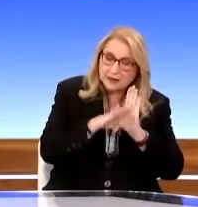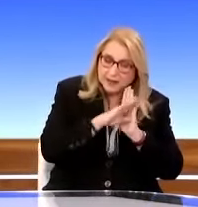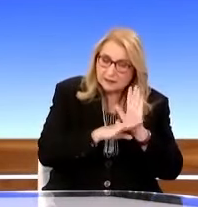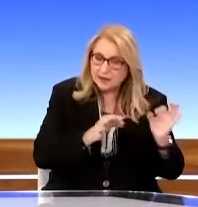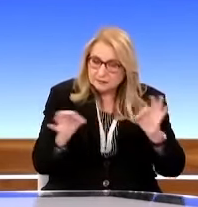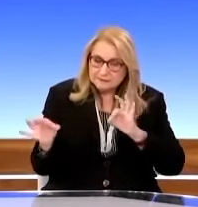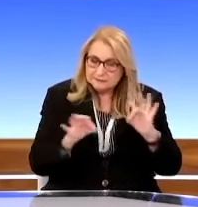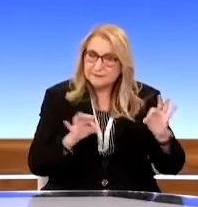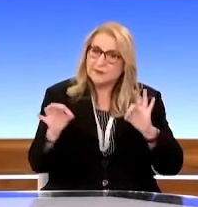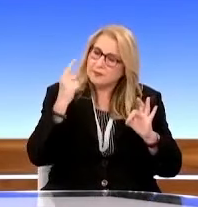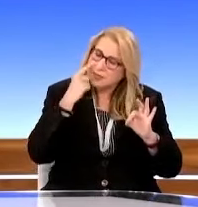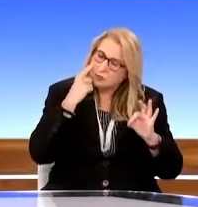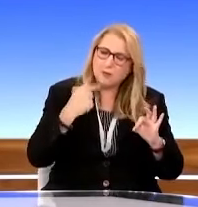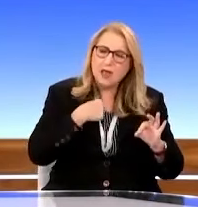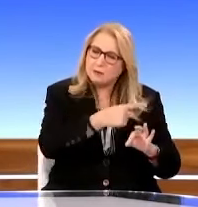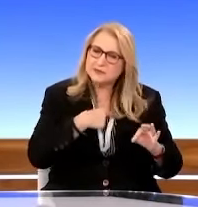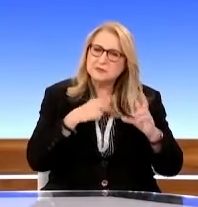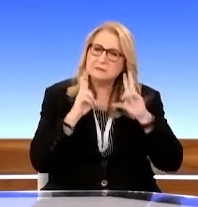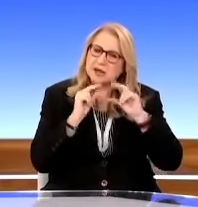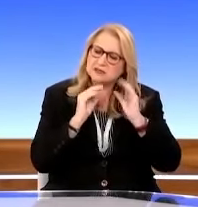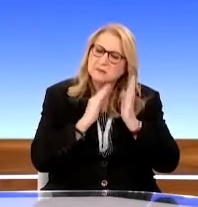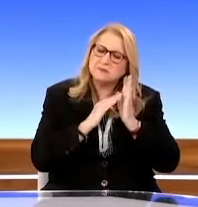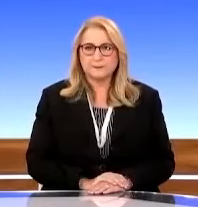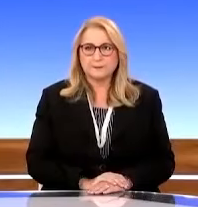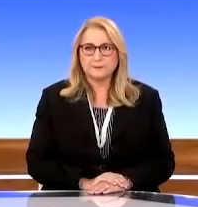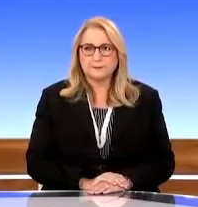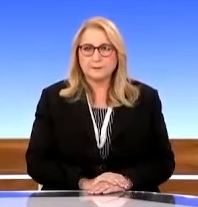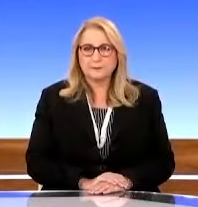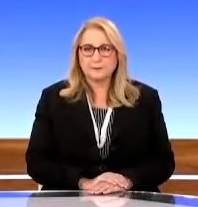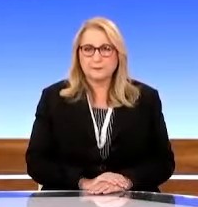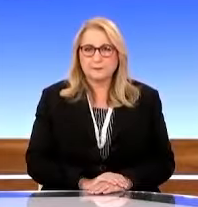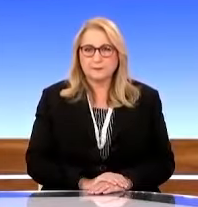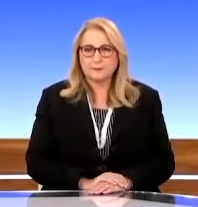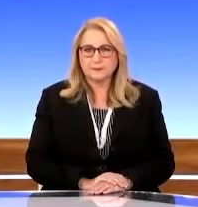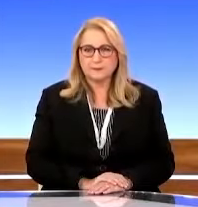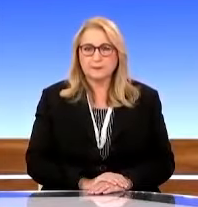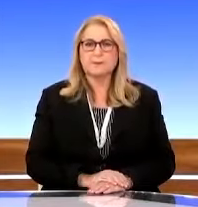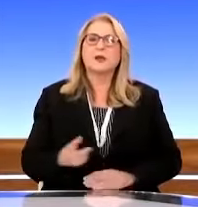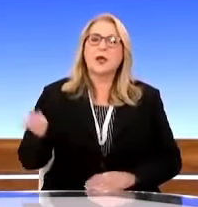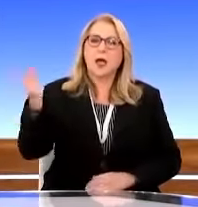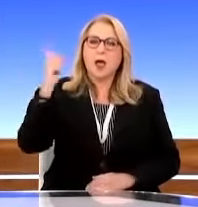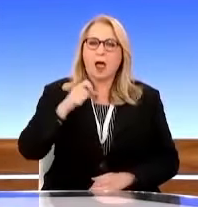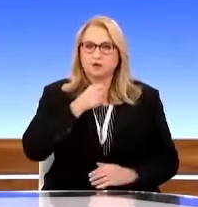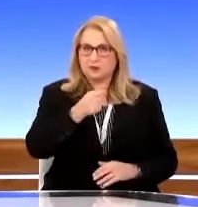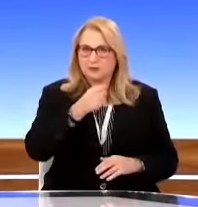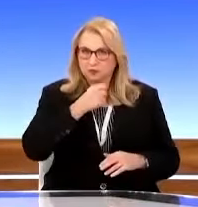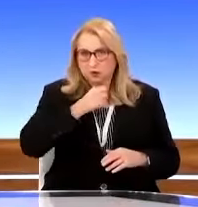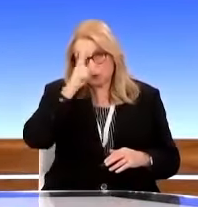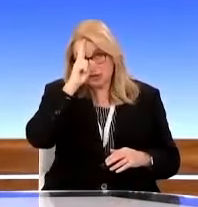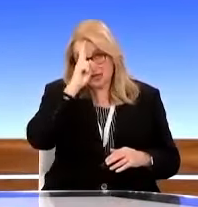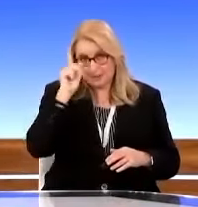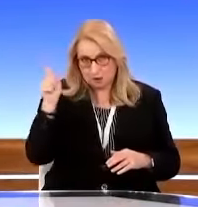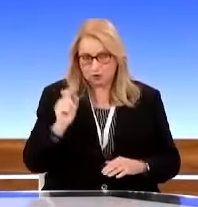είχαμε πολύ ξεκάθαρες και καλές επεξηγήσεις. Vielen Dank, Herr Ministerpräsident, Herr